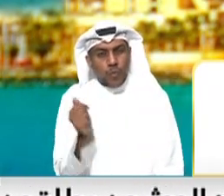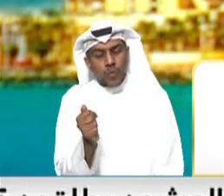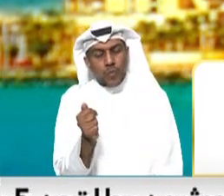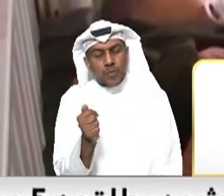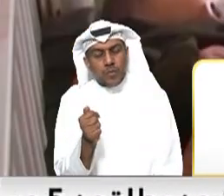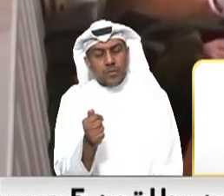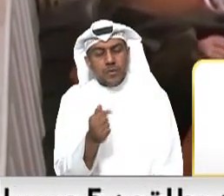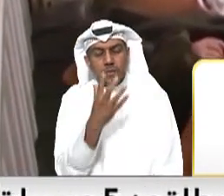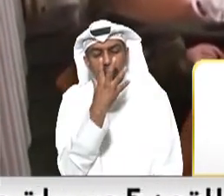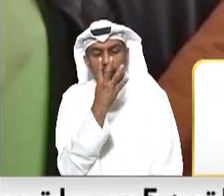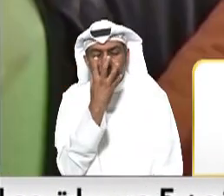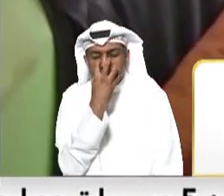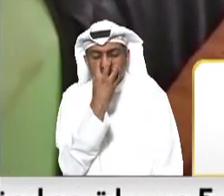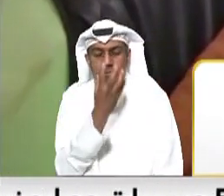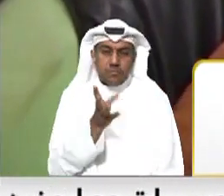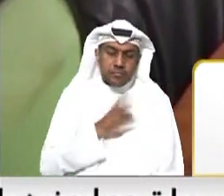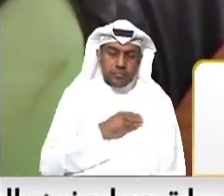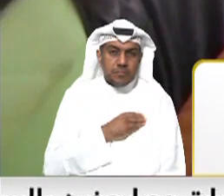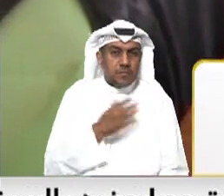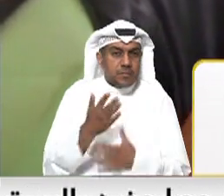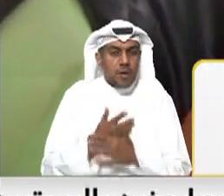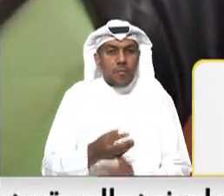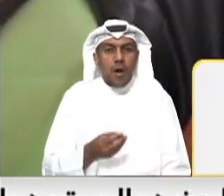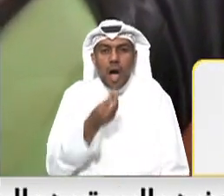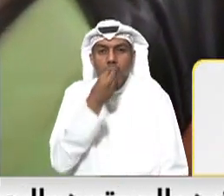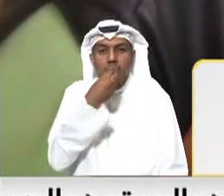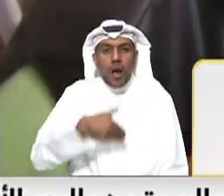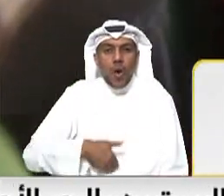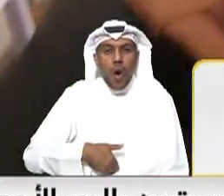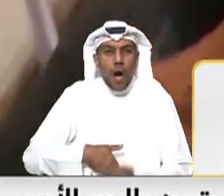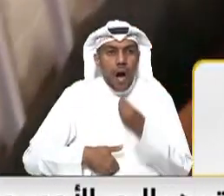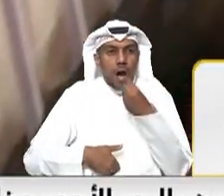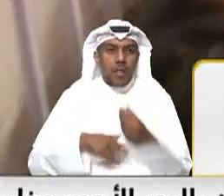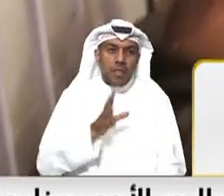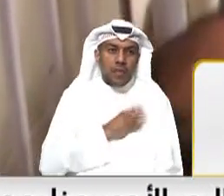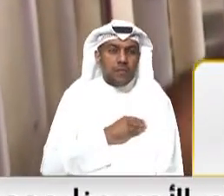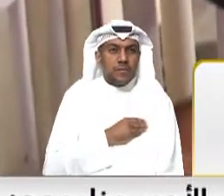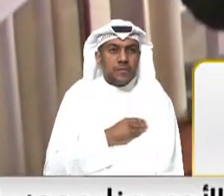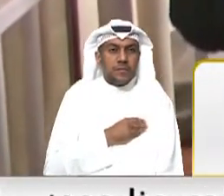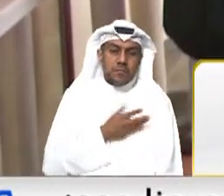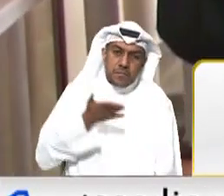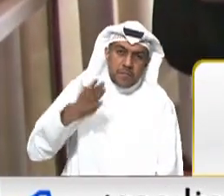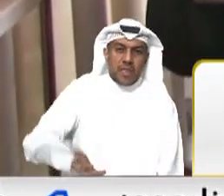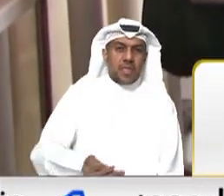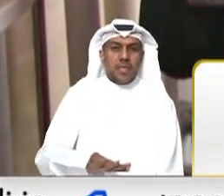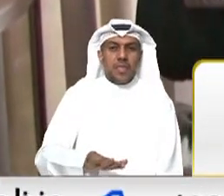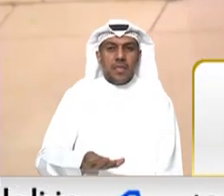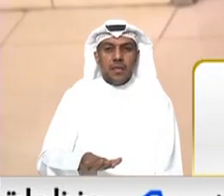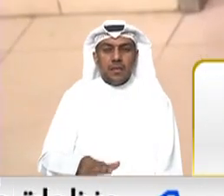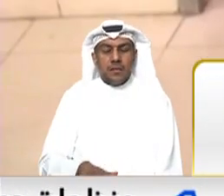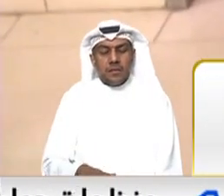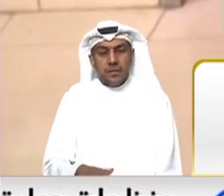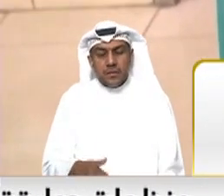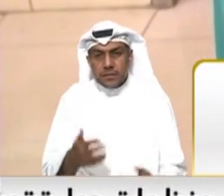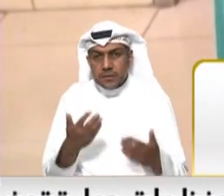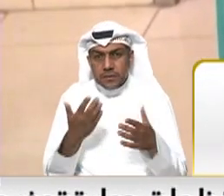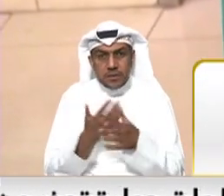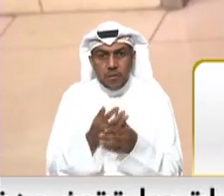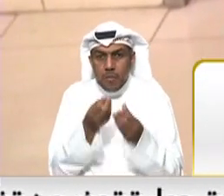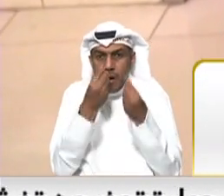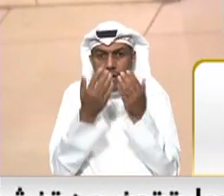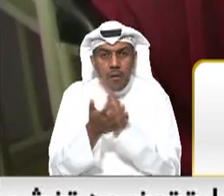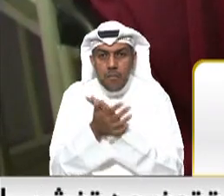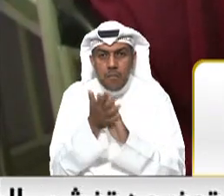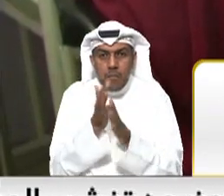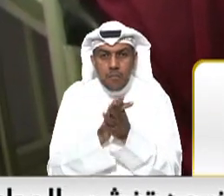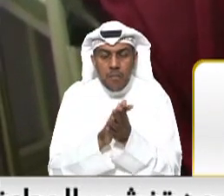غزة نتيجة التجويع. وأكدت مصادر طبية فلسطينية اليوم السبت ارتفاع حصيلة شهداء سوء التغذية